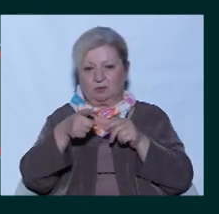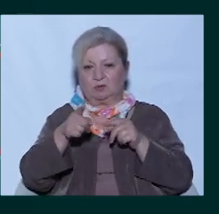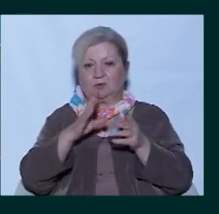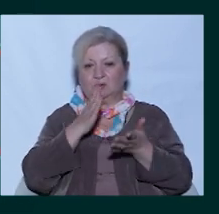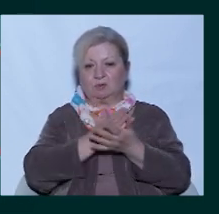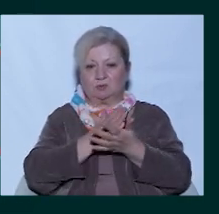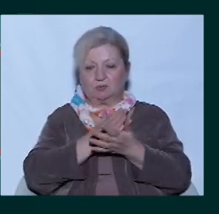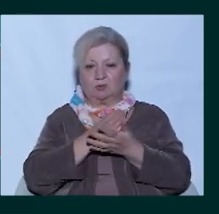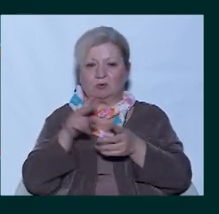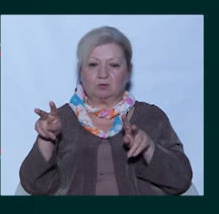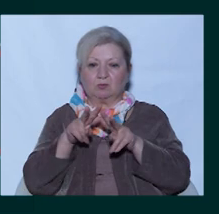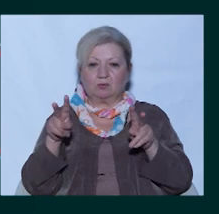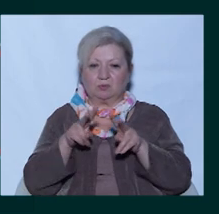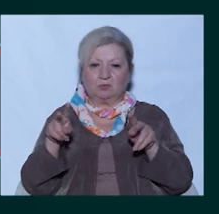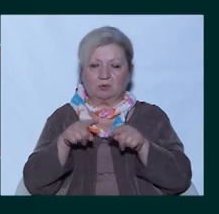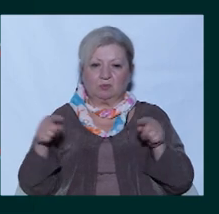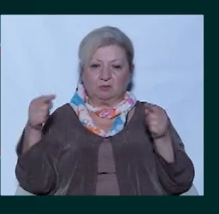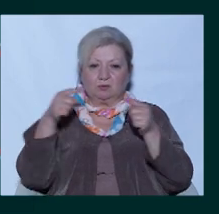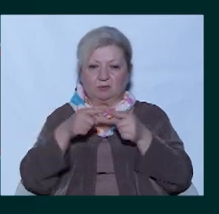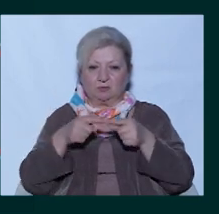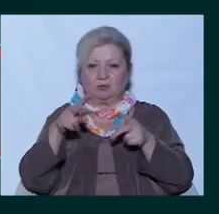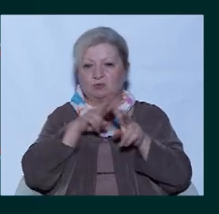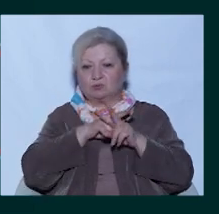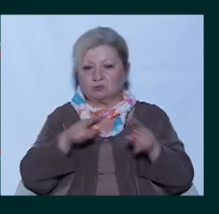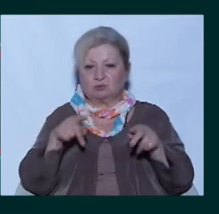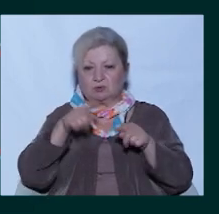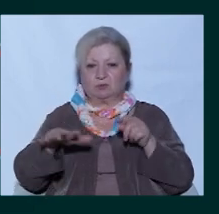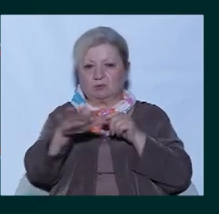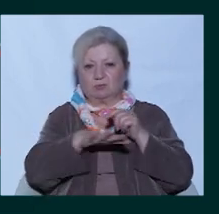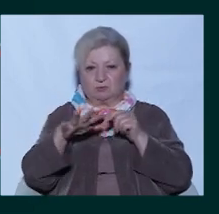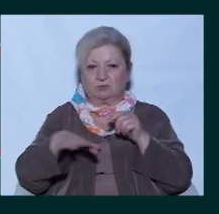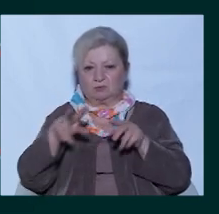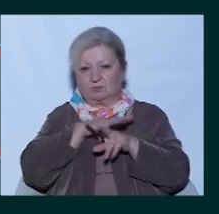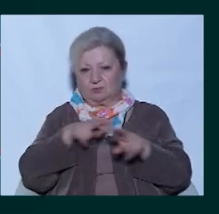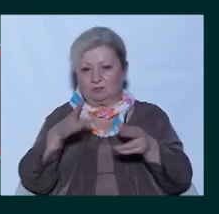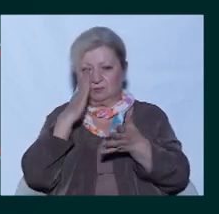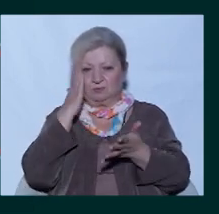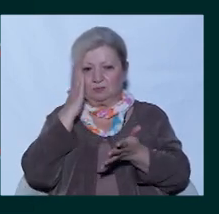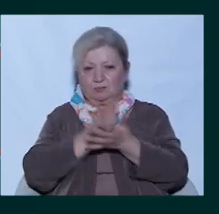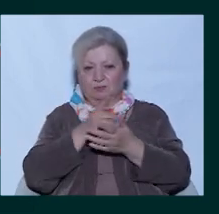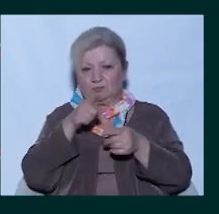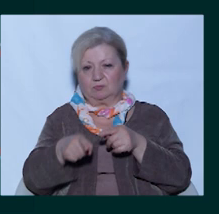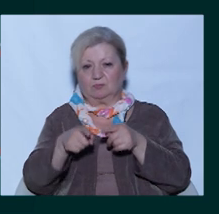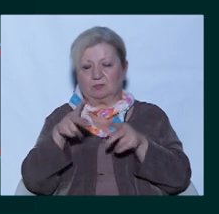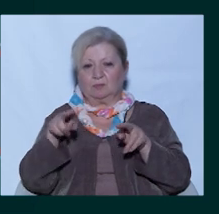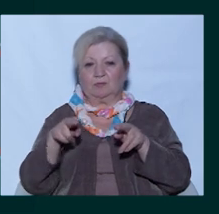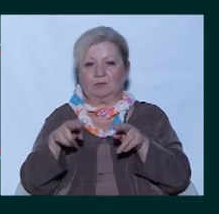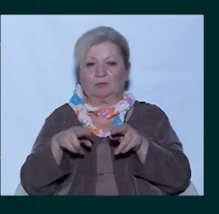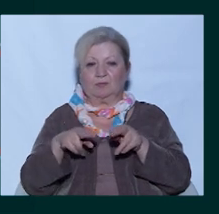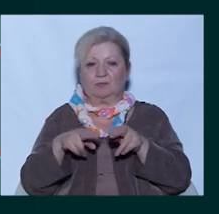მართკუთხედ ერთმანეთს დავამთხვიოთ. ზუსტად ერთი და იგივე ფართობი აქვს ახლა აი ამ მართკუთხედს ზედას და